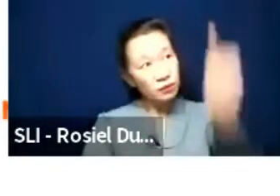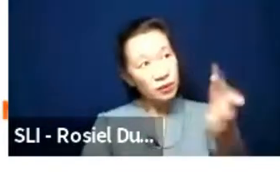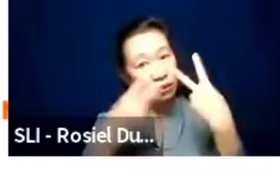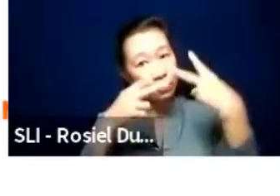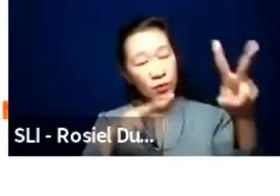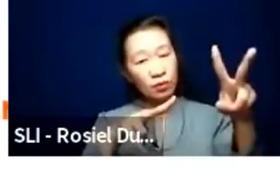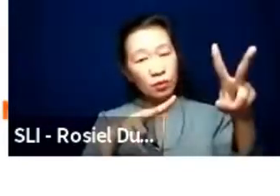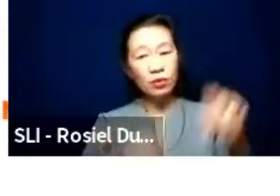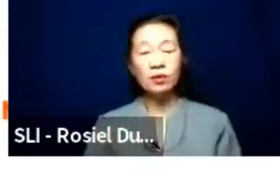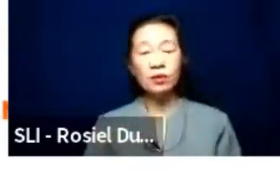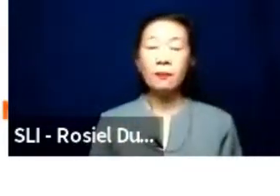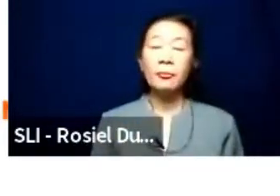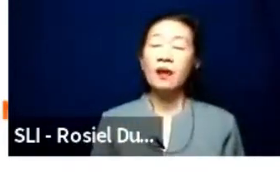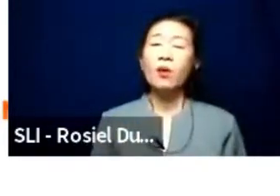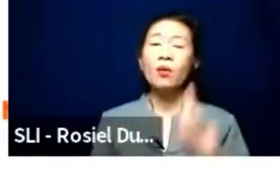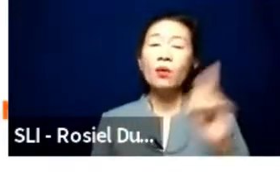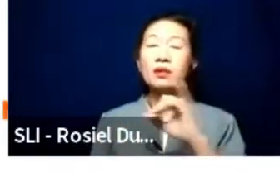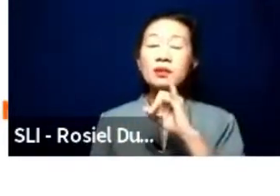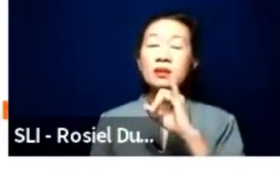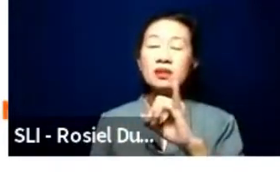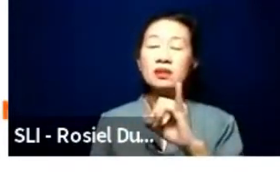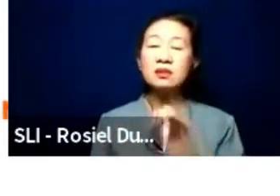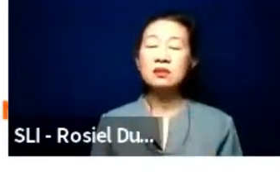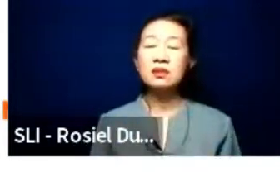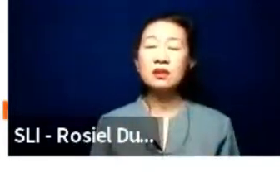nating iniisip, ano ba yung